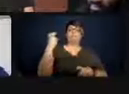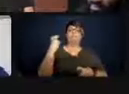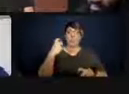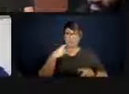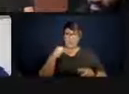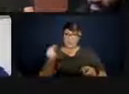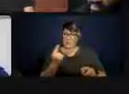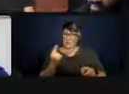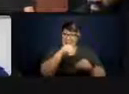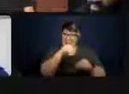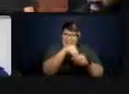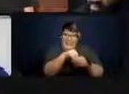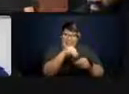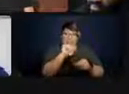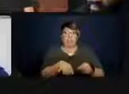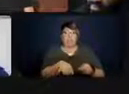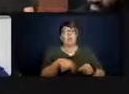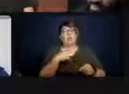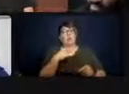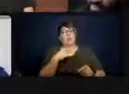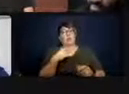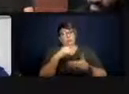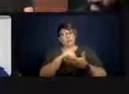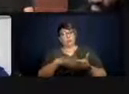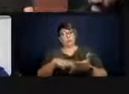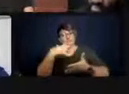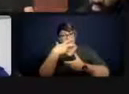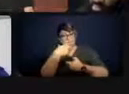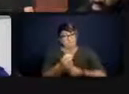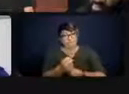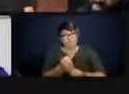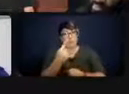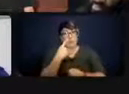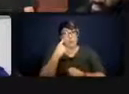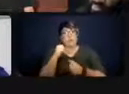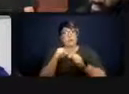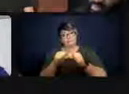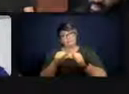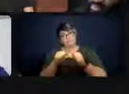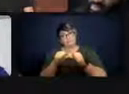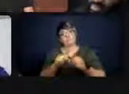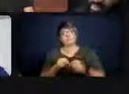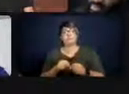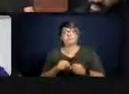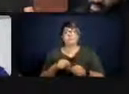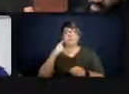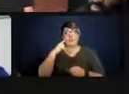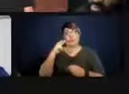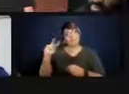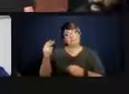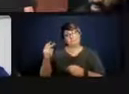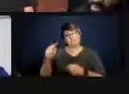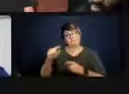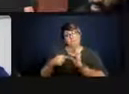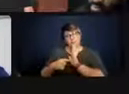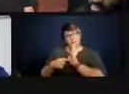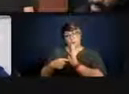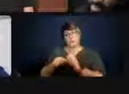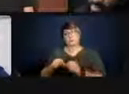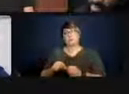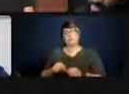في صلب هذه الأكاديمية وعلمها، يشرك الطلاب ويساعدهم بالوصول إلى حيث يبغون. الأمر الآخر